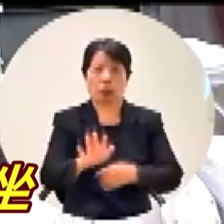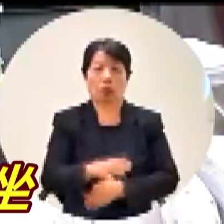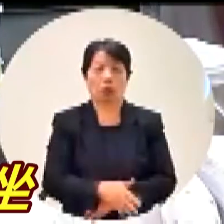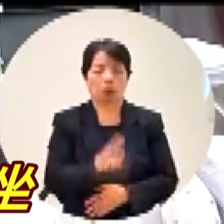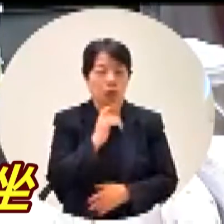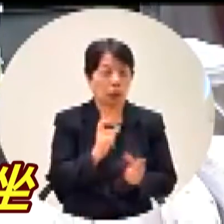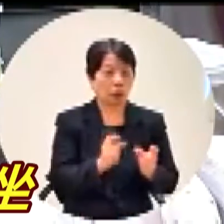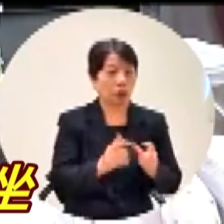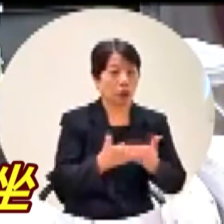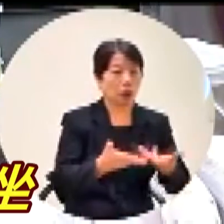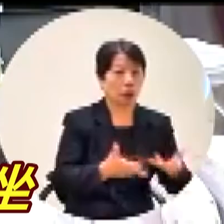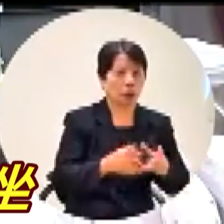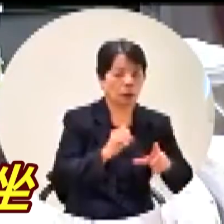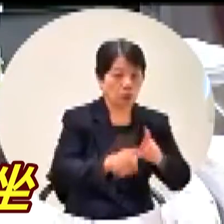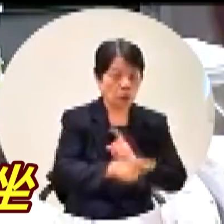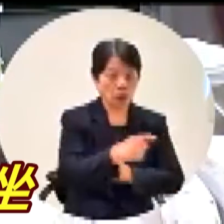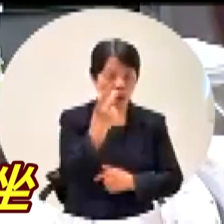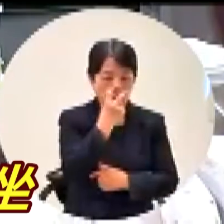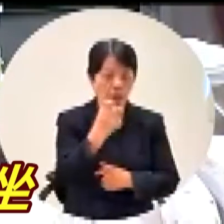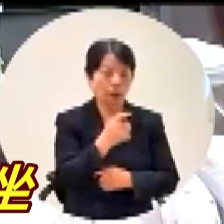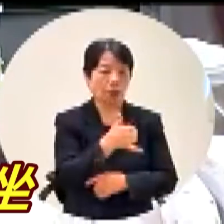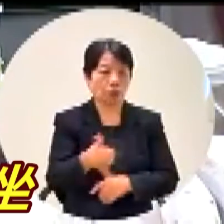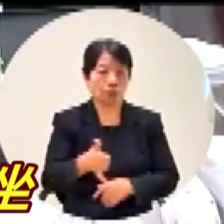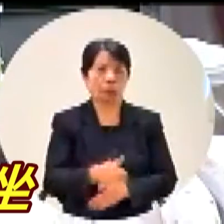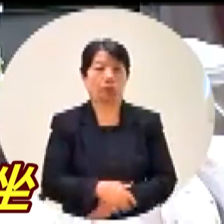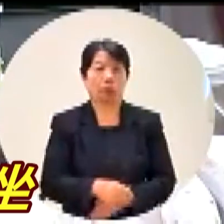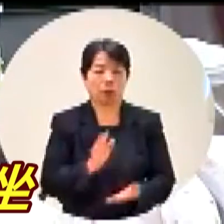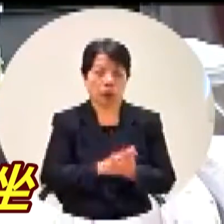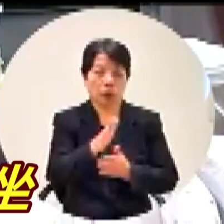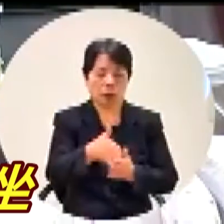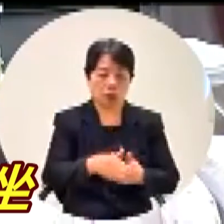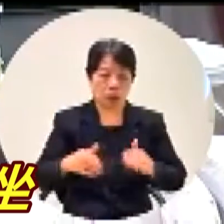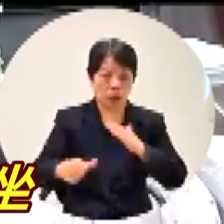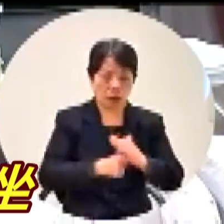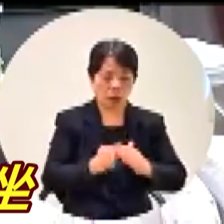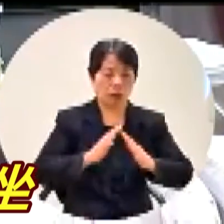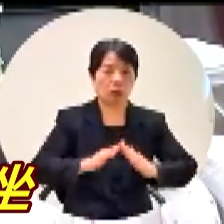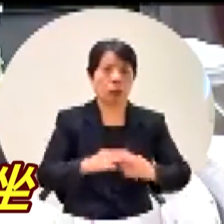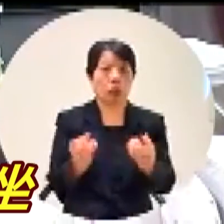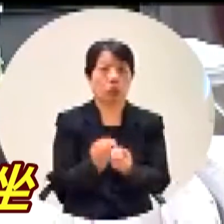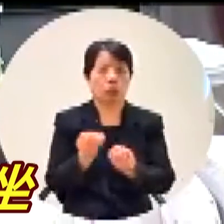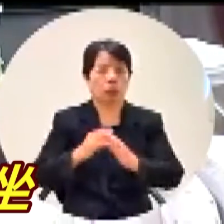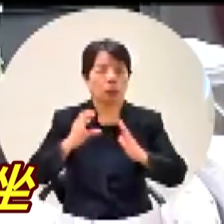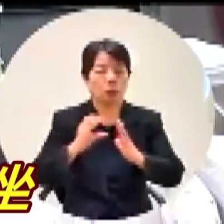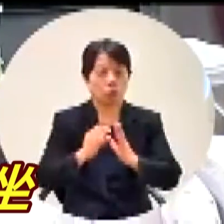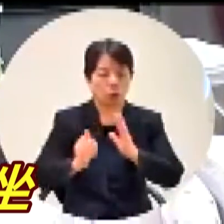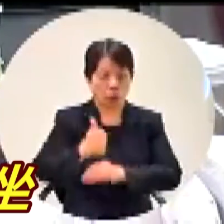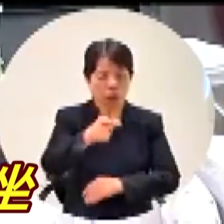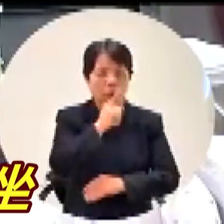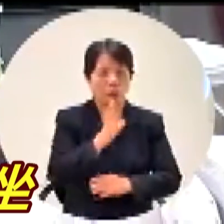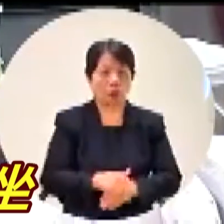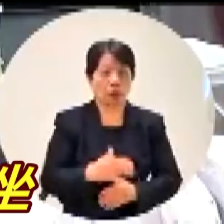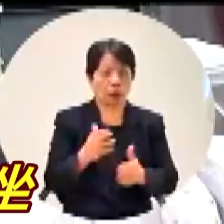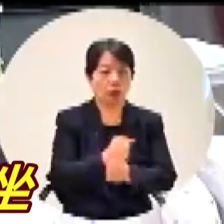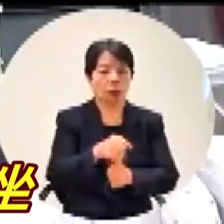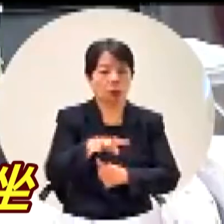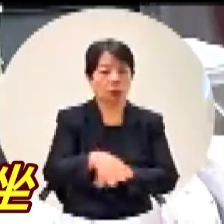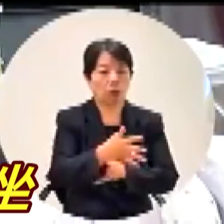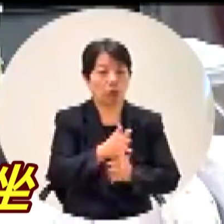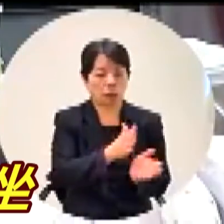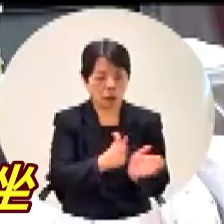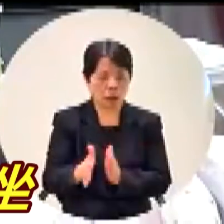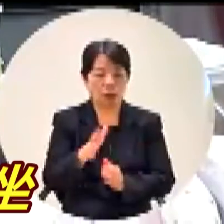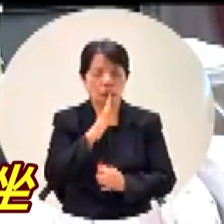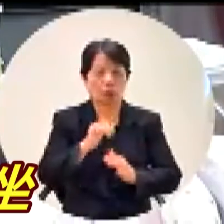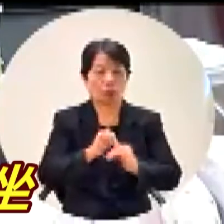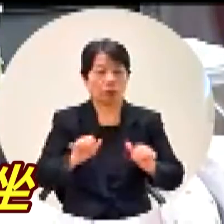中心的港务公司的监察人，也就是未来要进来都发局长吴文彦，他是做总经理，都是你们民进党